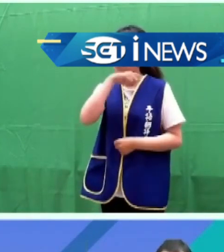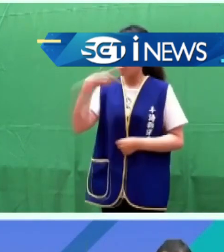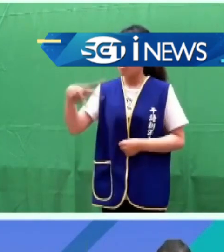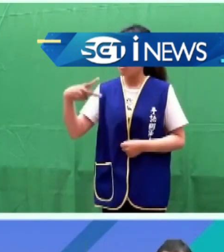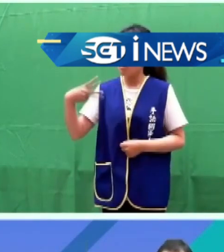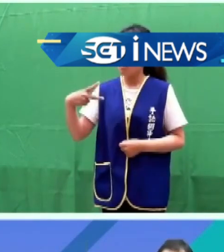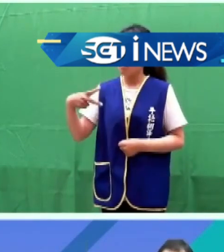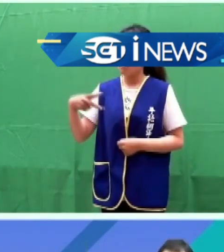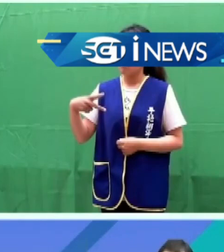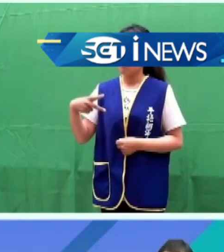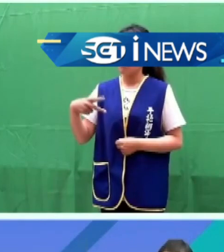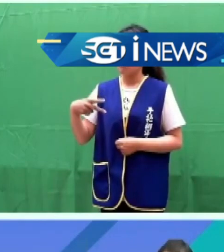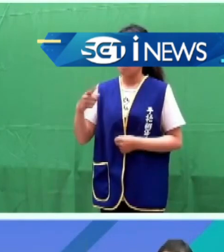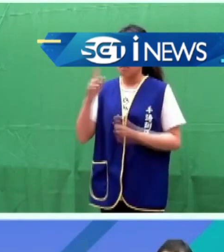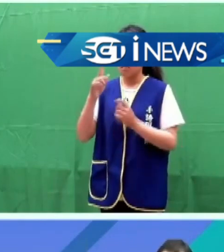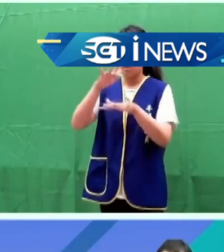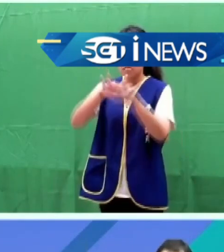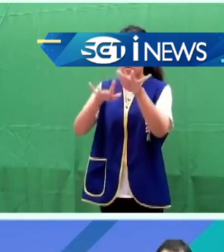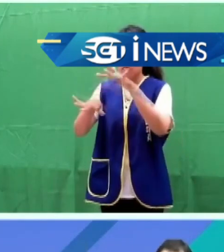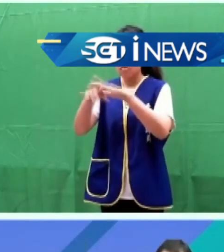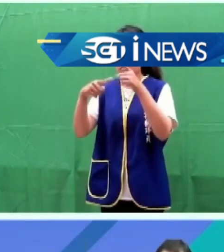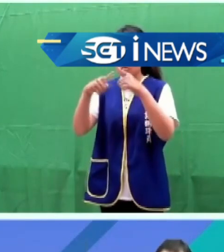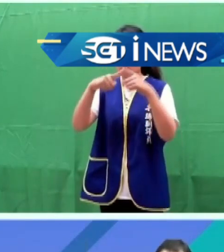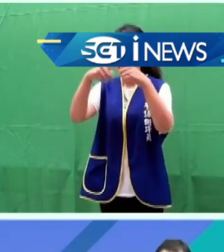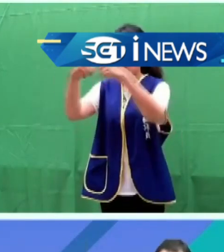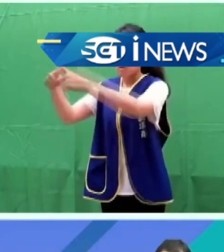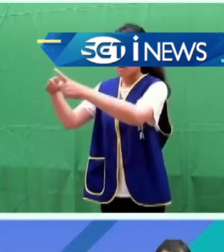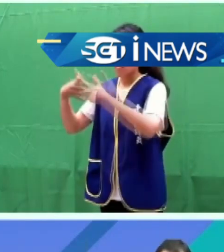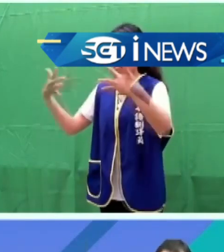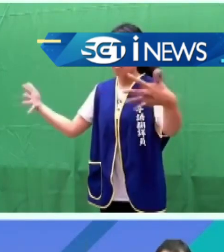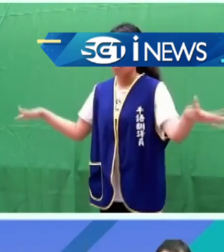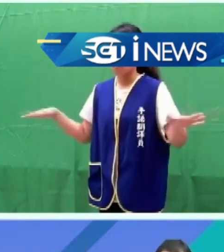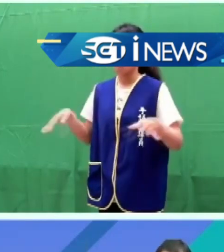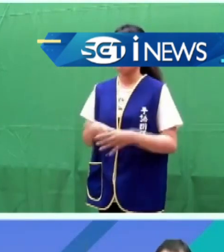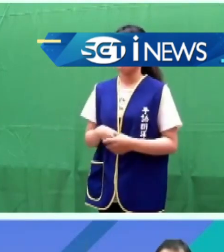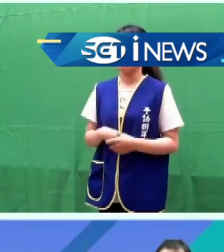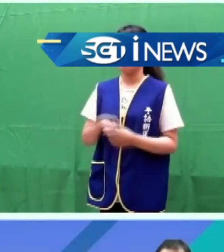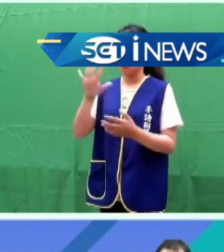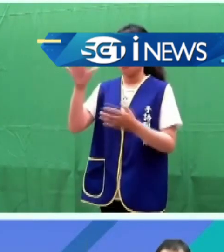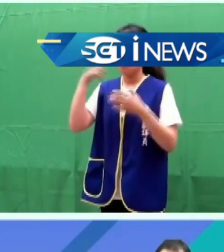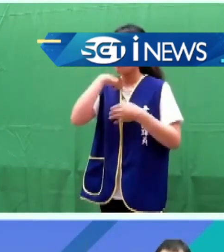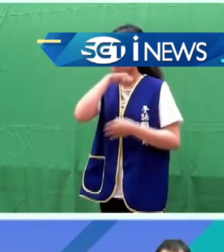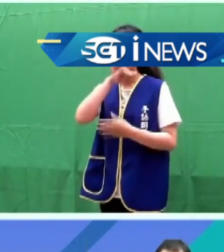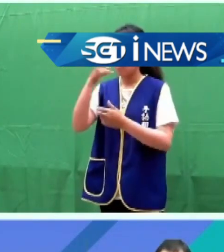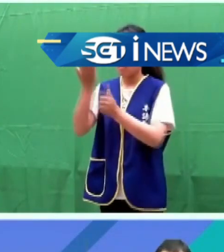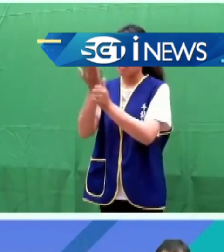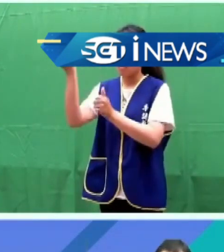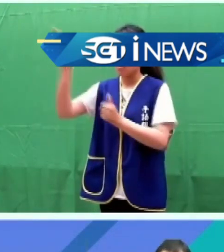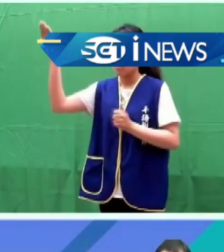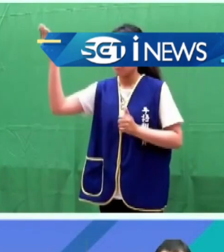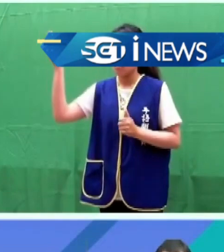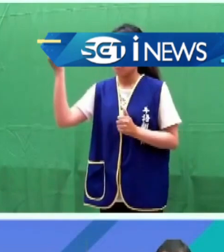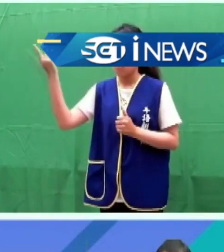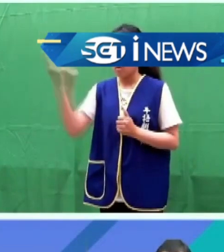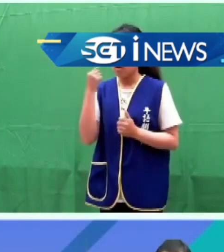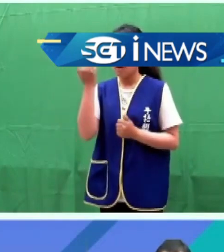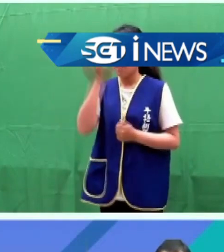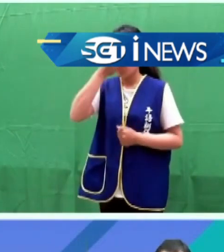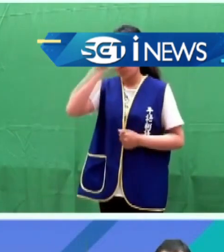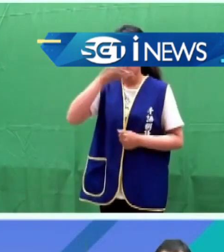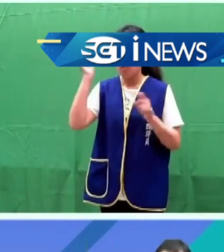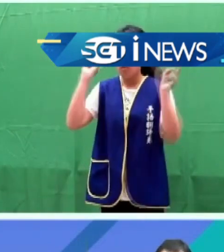因为他接触的对象比较广泛，可能在那时候有台湾的游客来这边澎湖旅